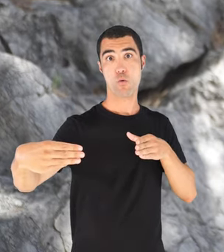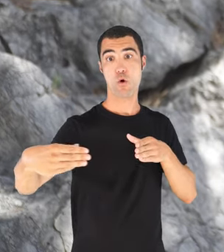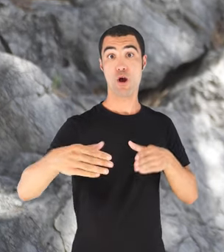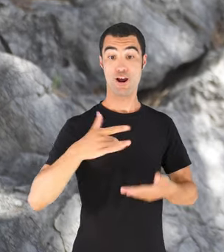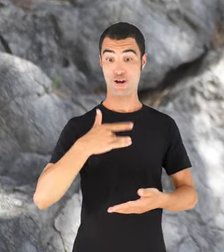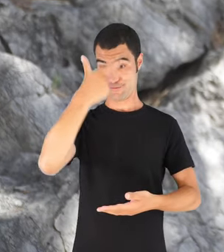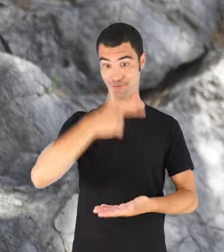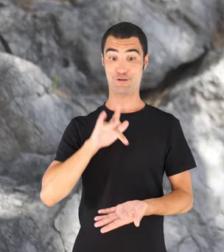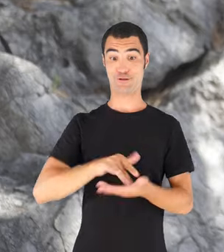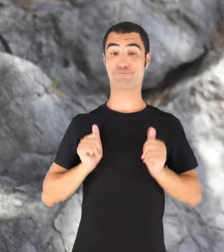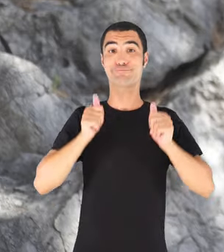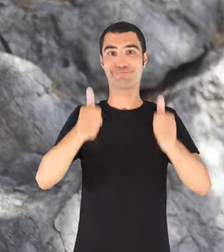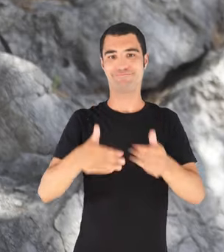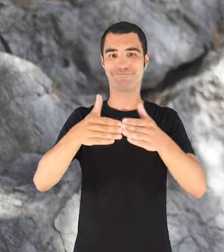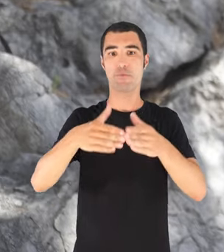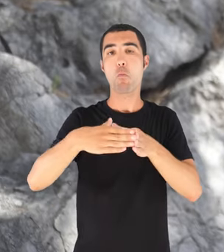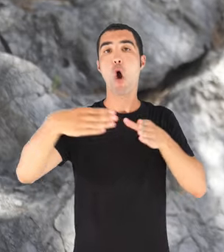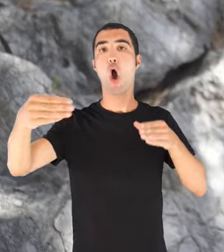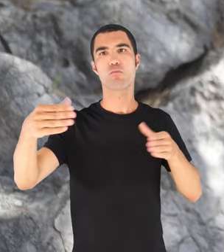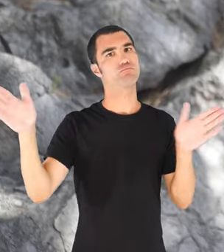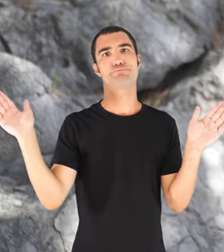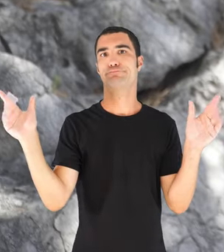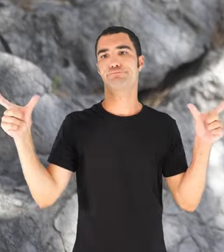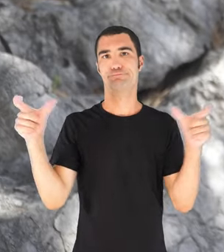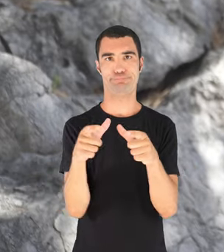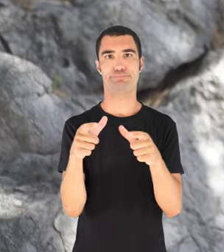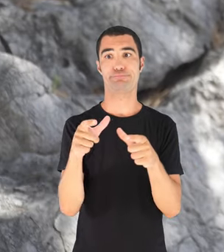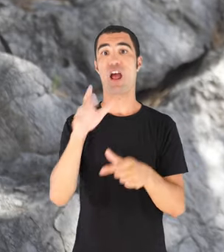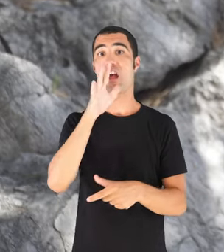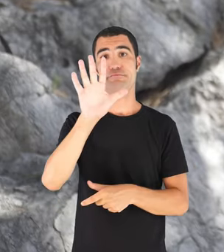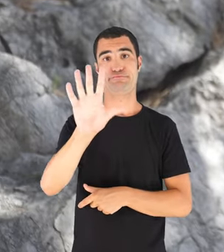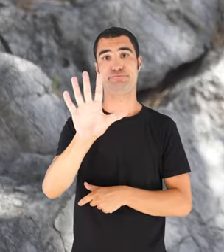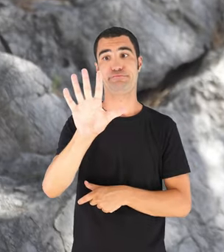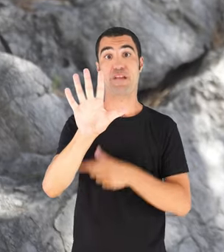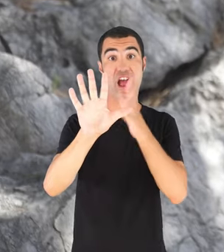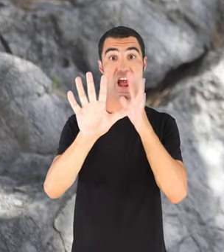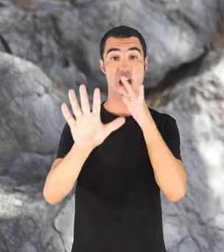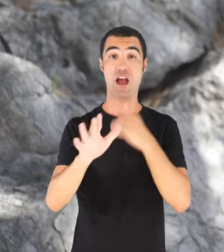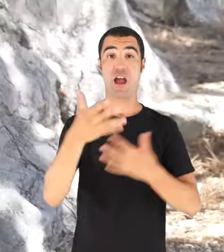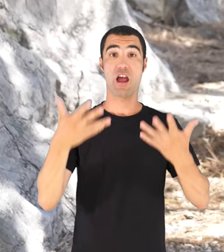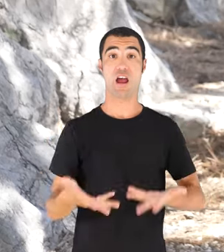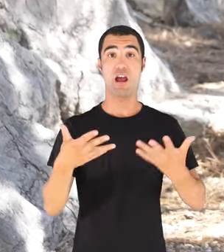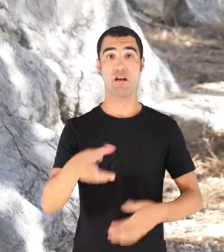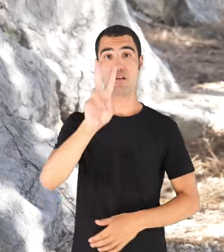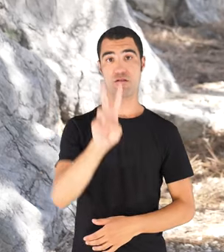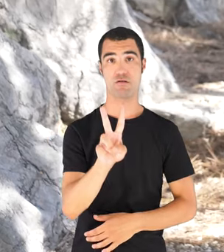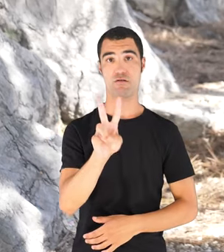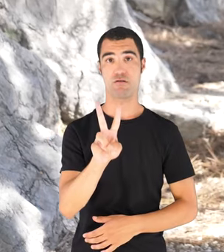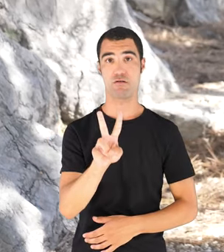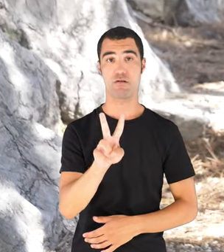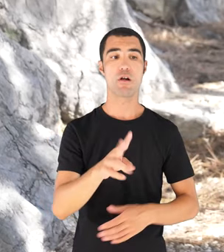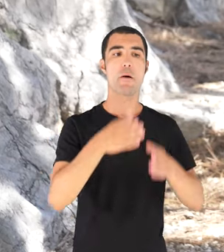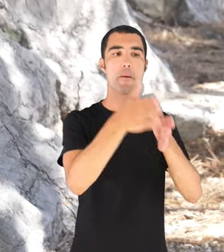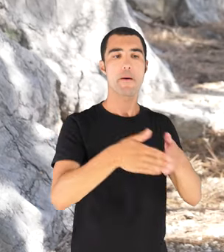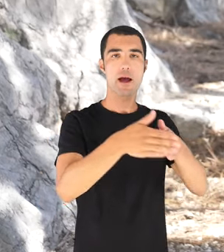i quan jo vaig començar a pescar, les barques de bou sí que ha baixat, n'hi havia 5, ara n'hi ha dues.